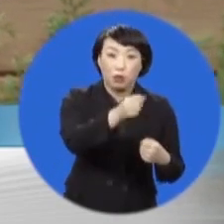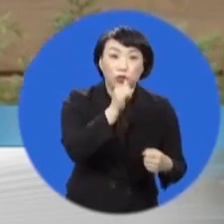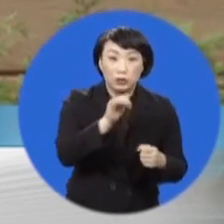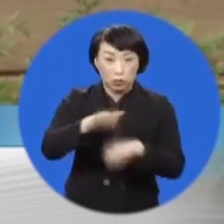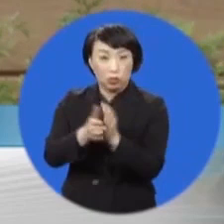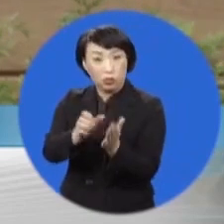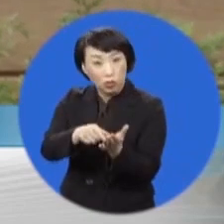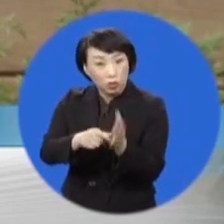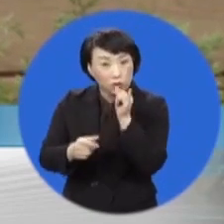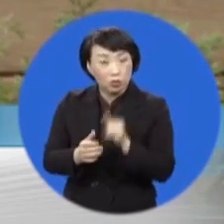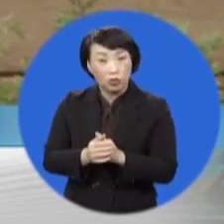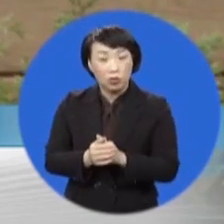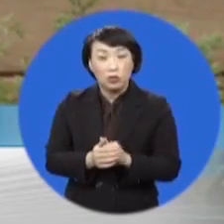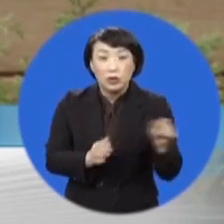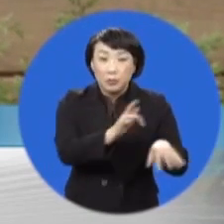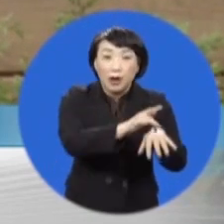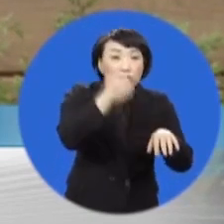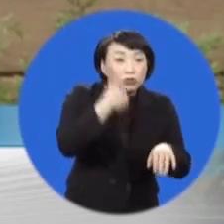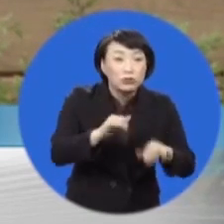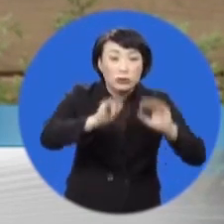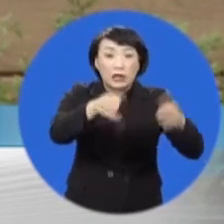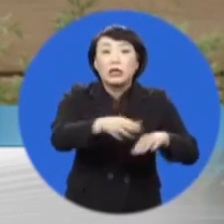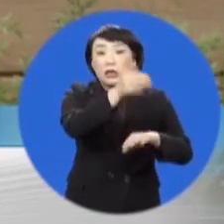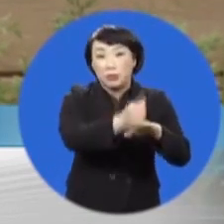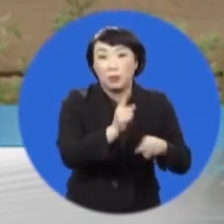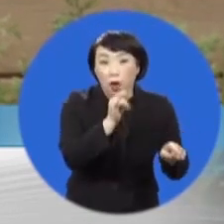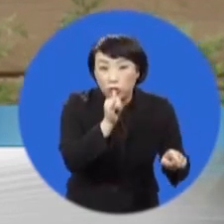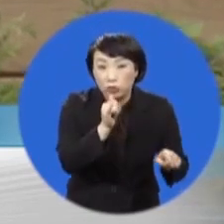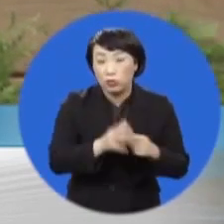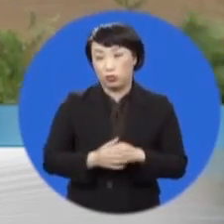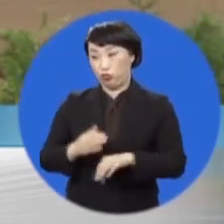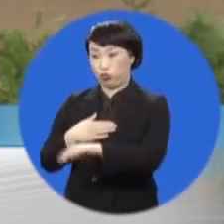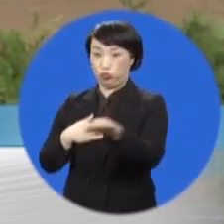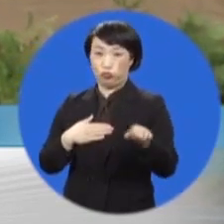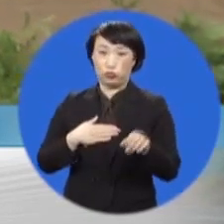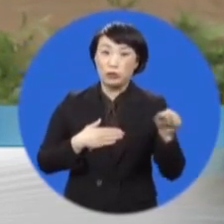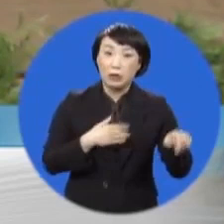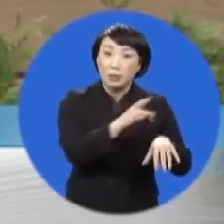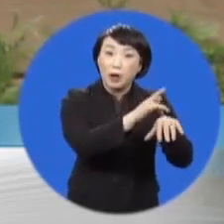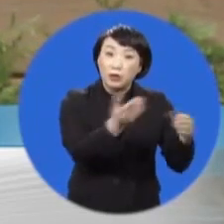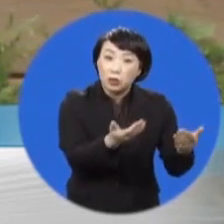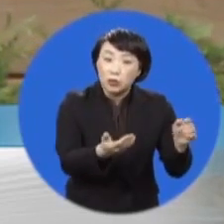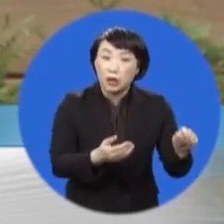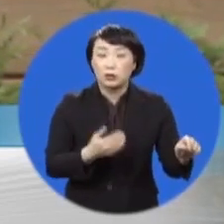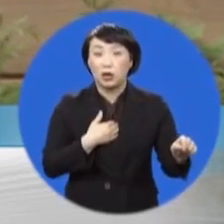전경은 말하고 있고 그러면 색상의 임금이 라고 말했으니 우리는 컷 여성 앞에 버 성안길